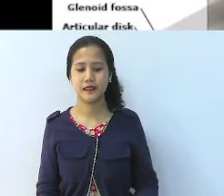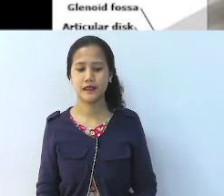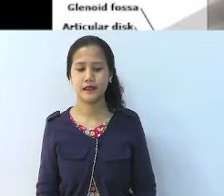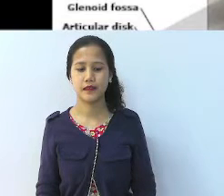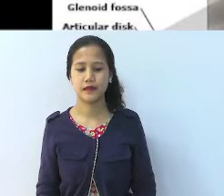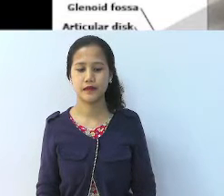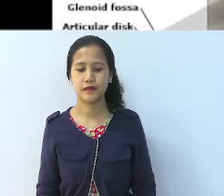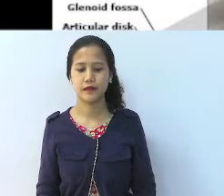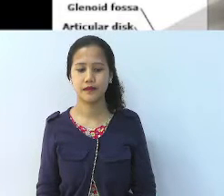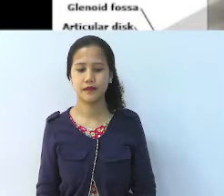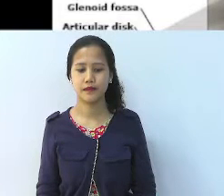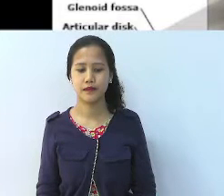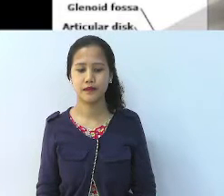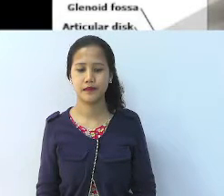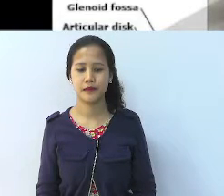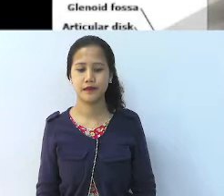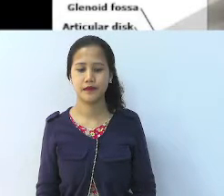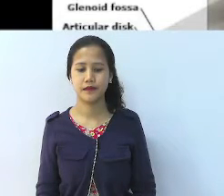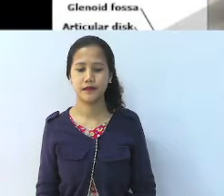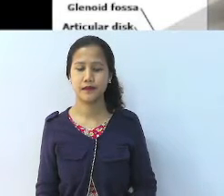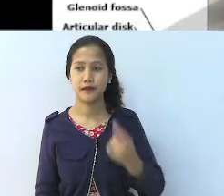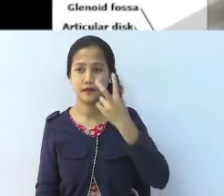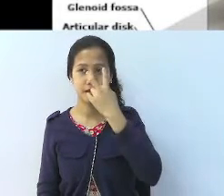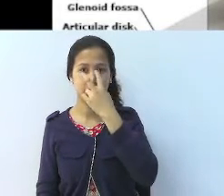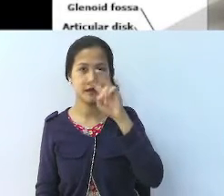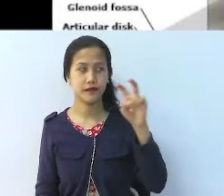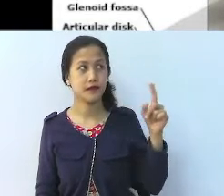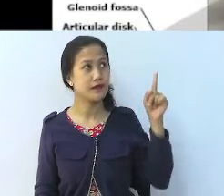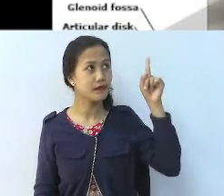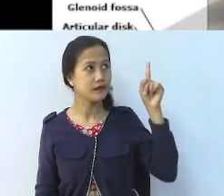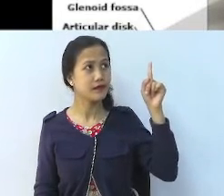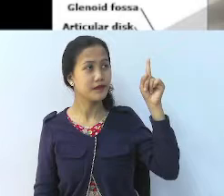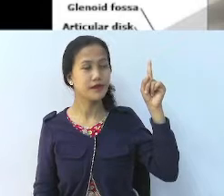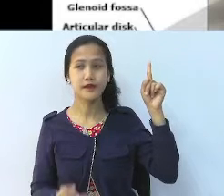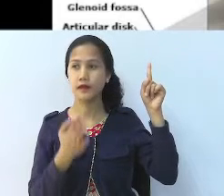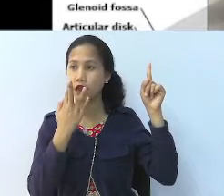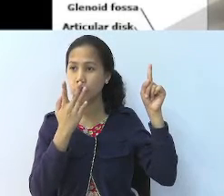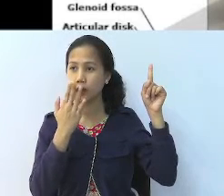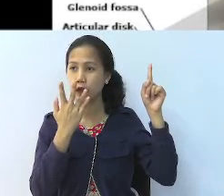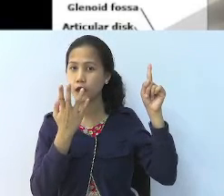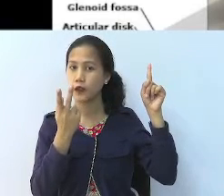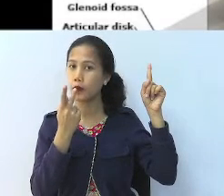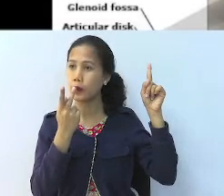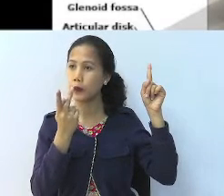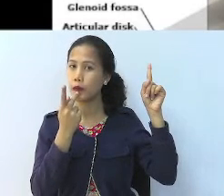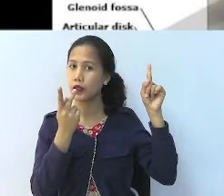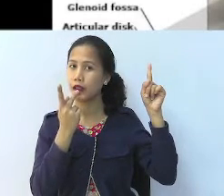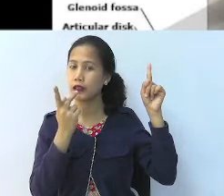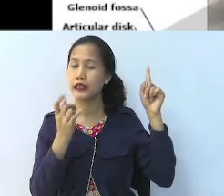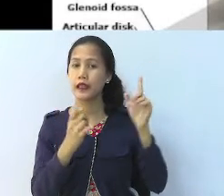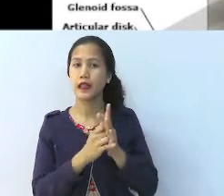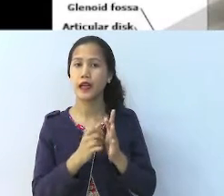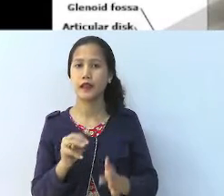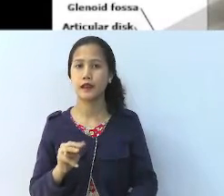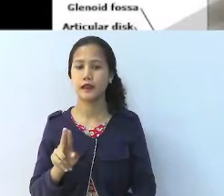mga muscles na yon. So, kailangan ma-massage po natin. Yan, massage po